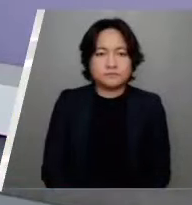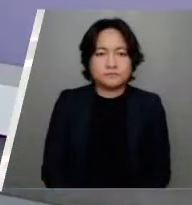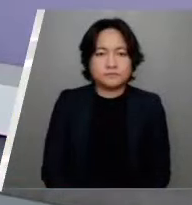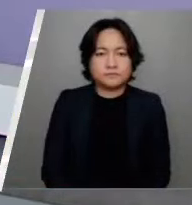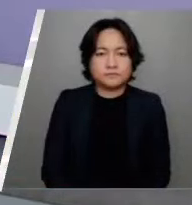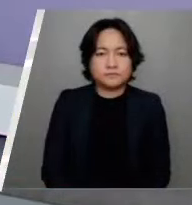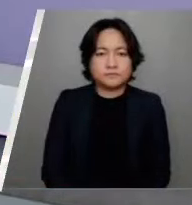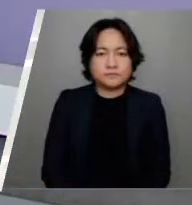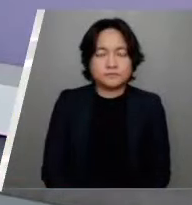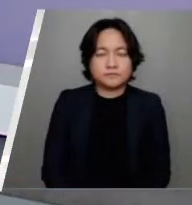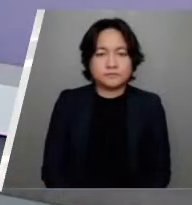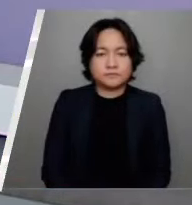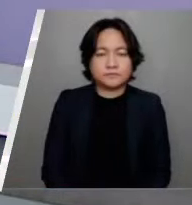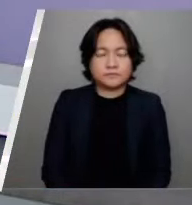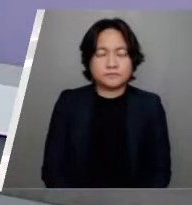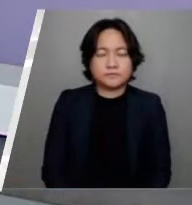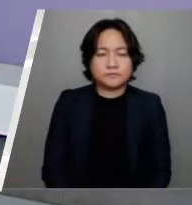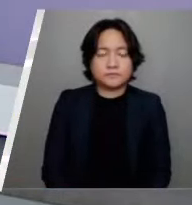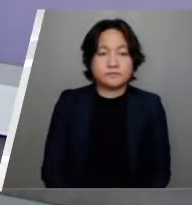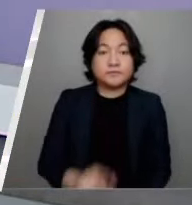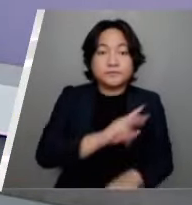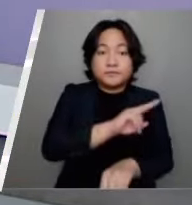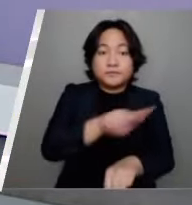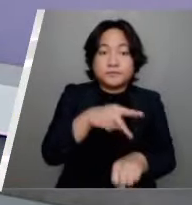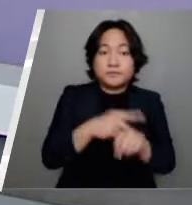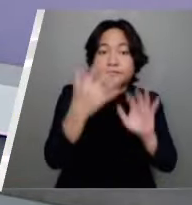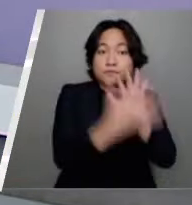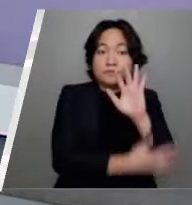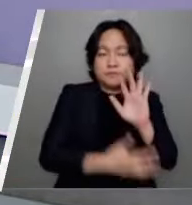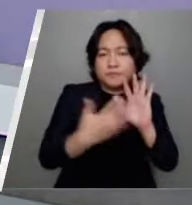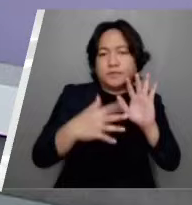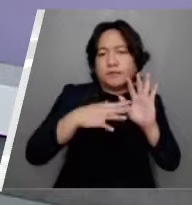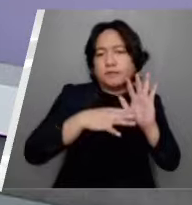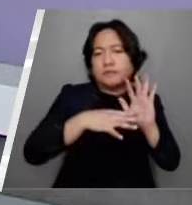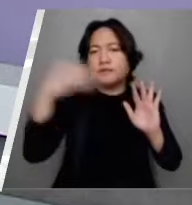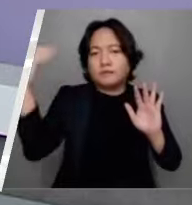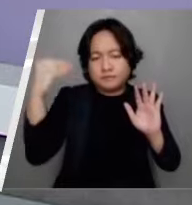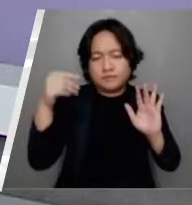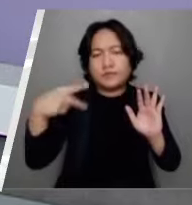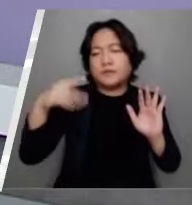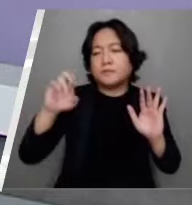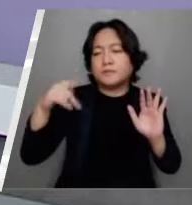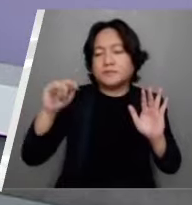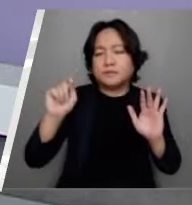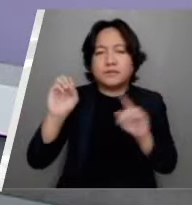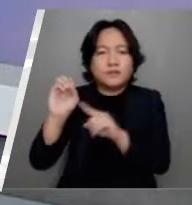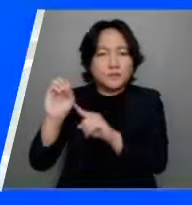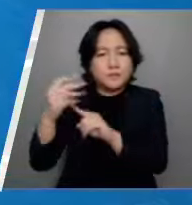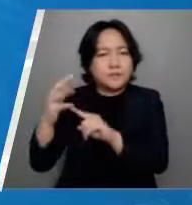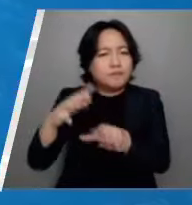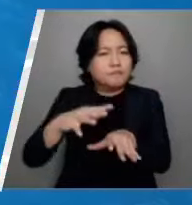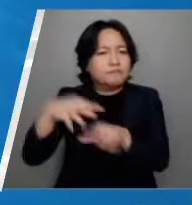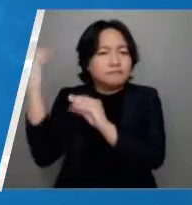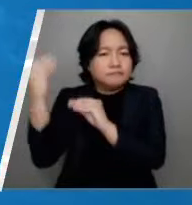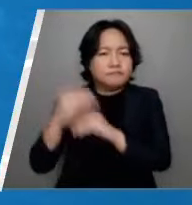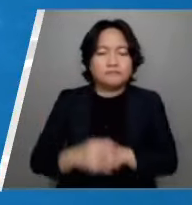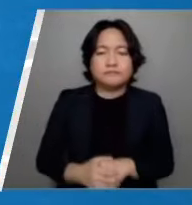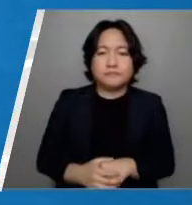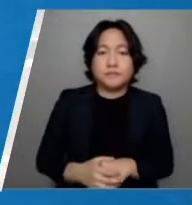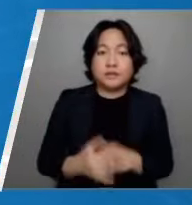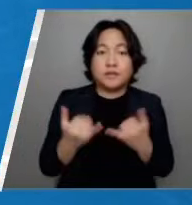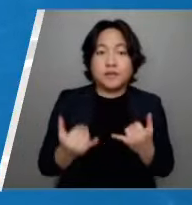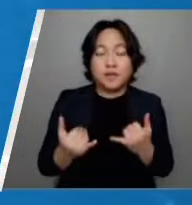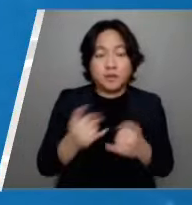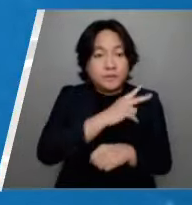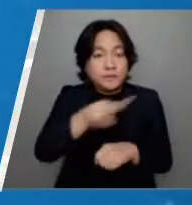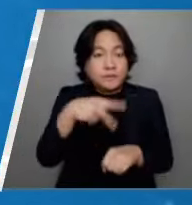Nasa labas na ng Philippine Area of Responsibility ang Bagyong Pepito na may international name na Manyi. Wala na po itong direktang epekto sa bansa.